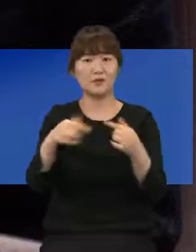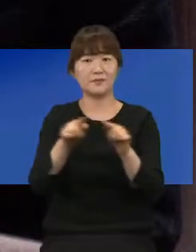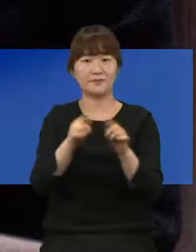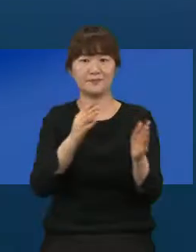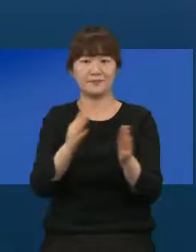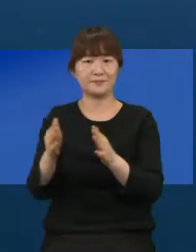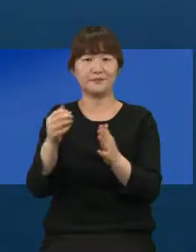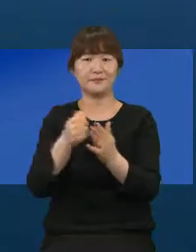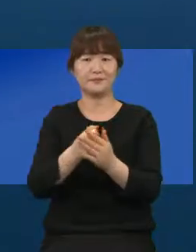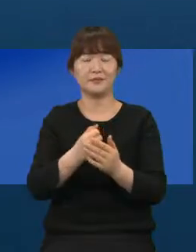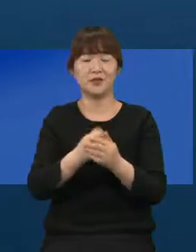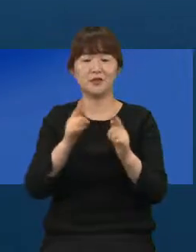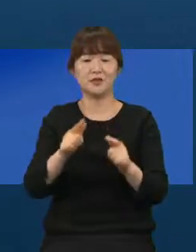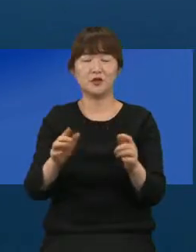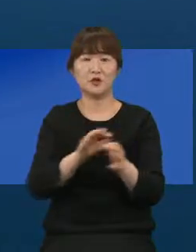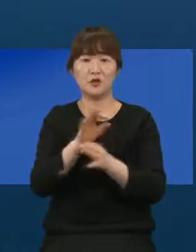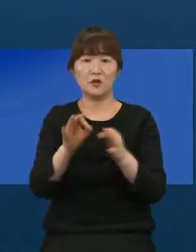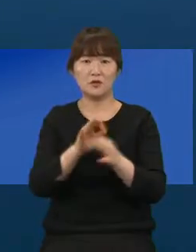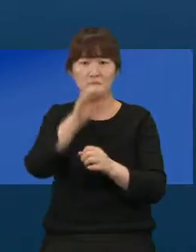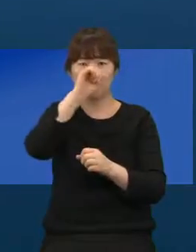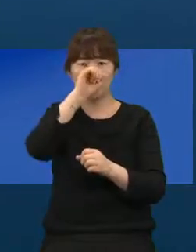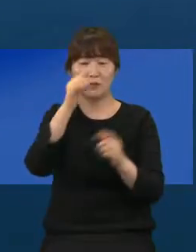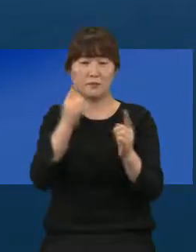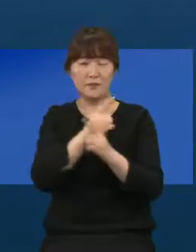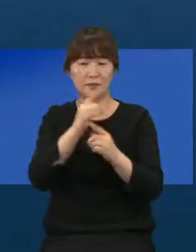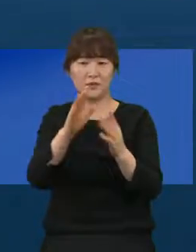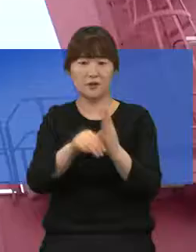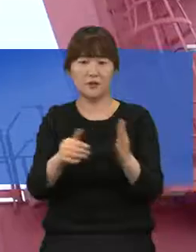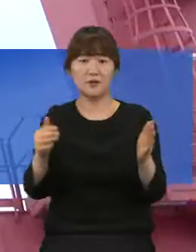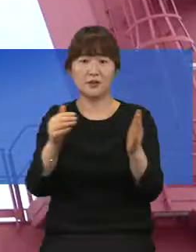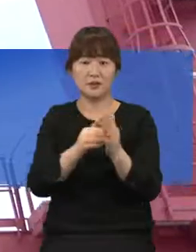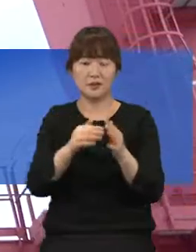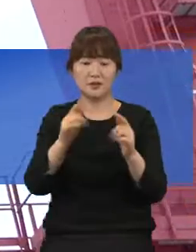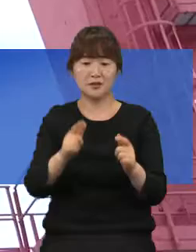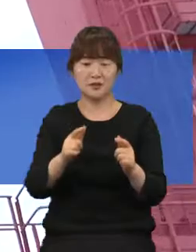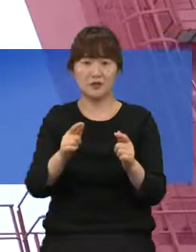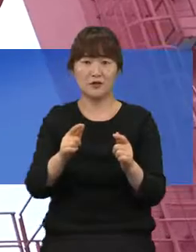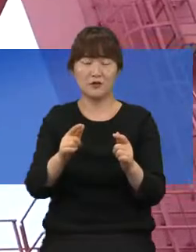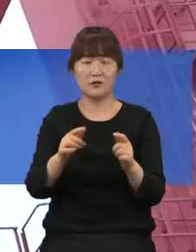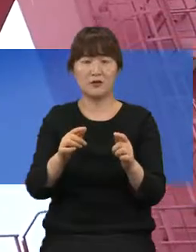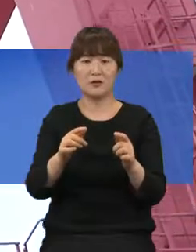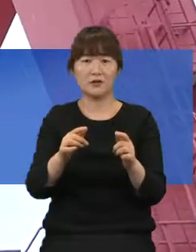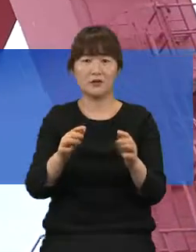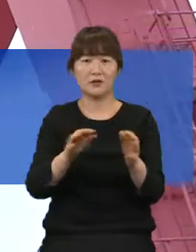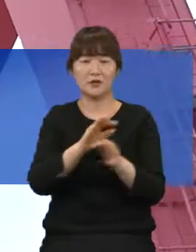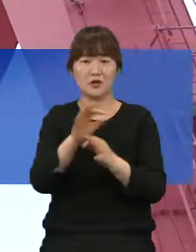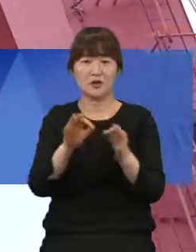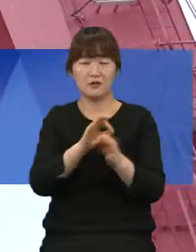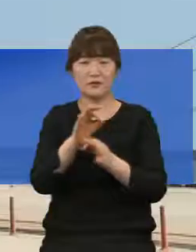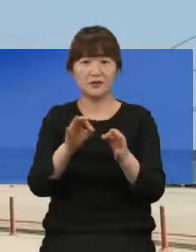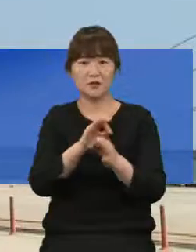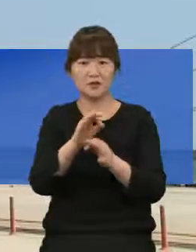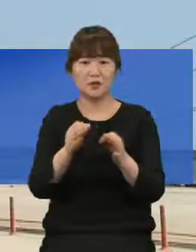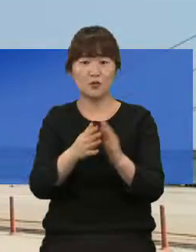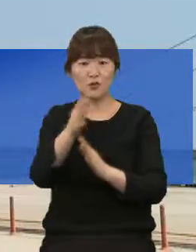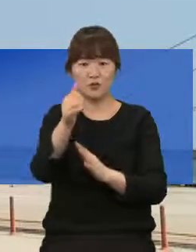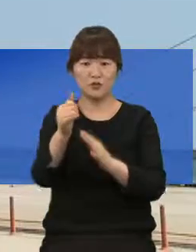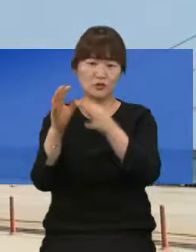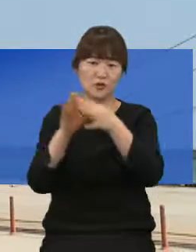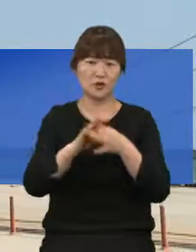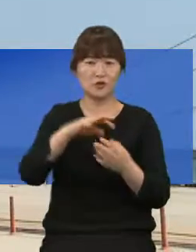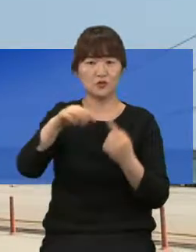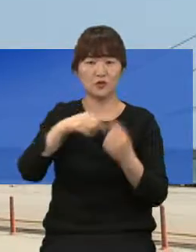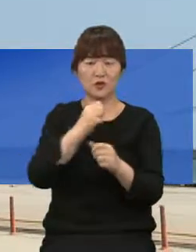했습니다. 시는 지역경제 상황이 호전될 때까지 포항시 경제 살리기 범시민 대책본부를 지속적으로